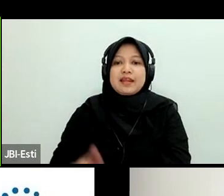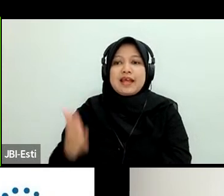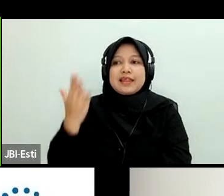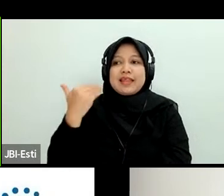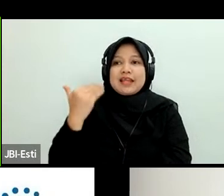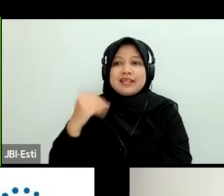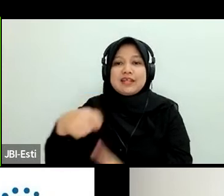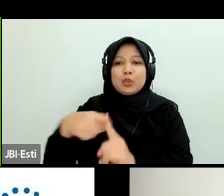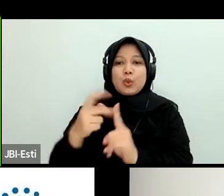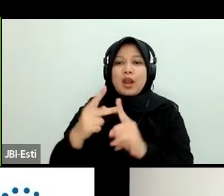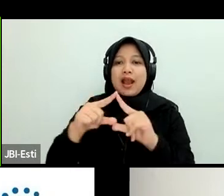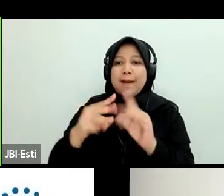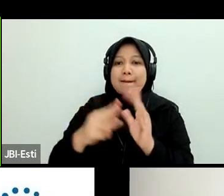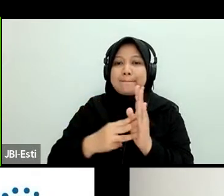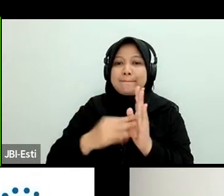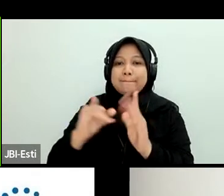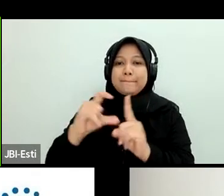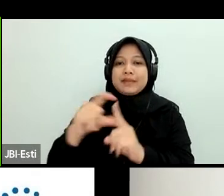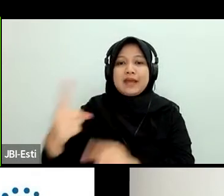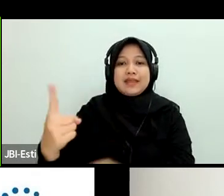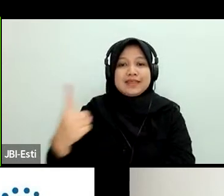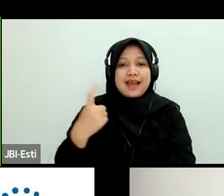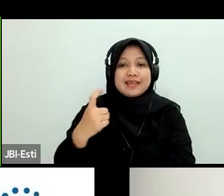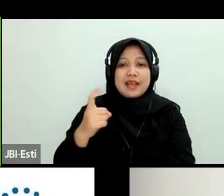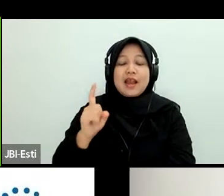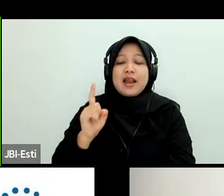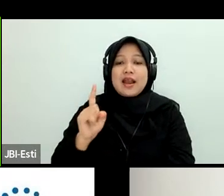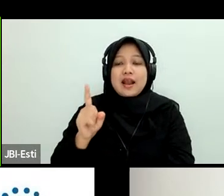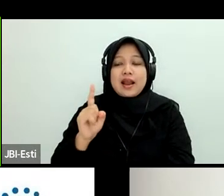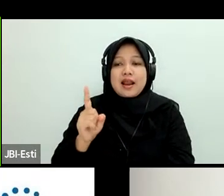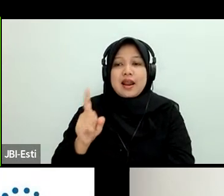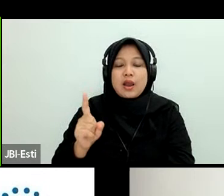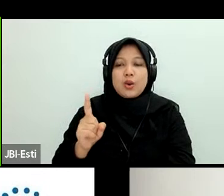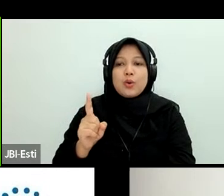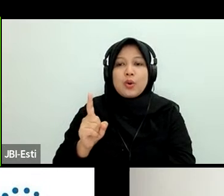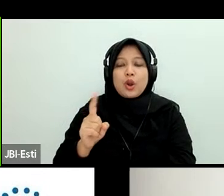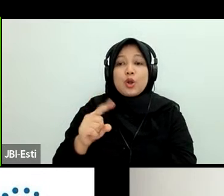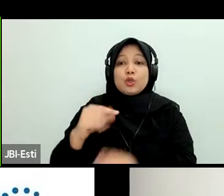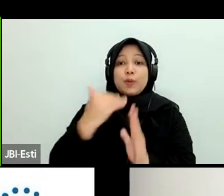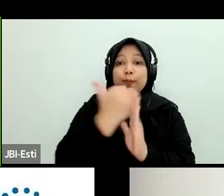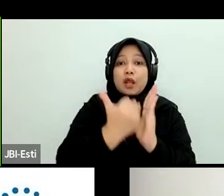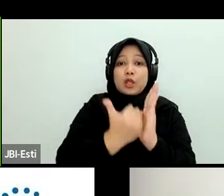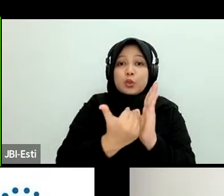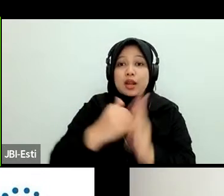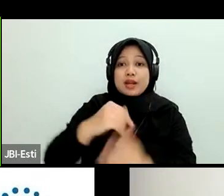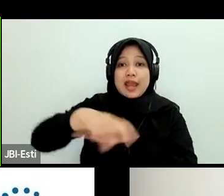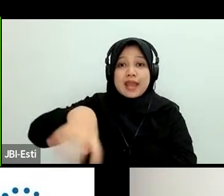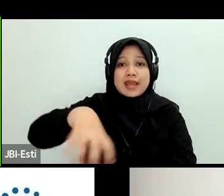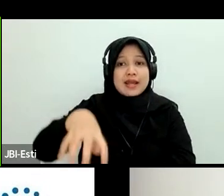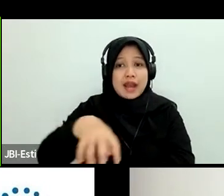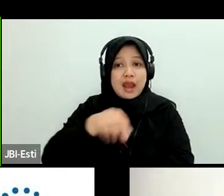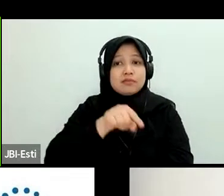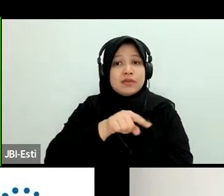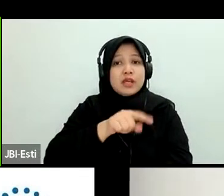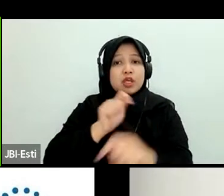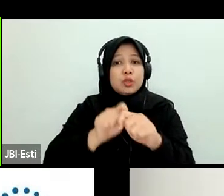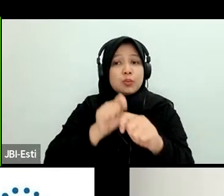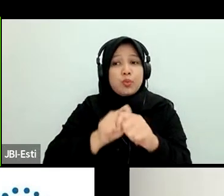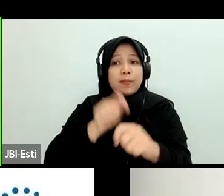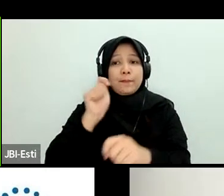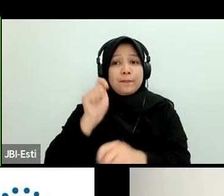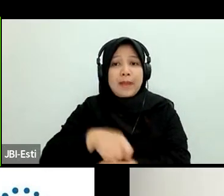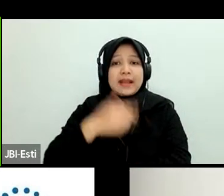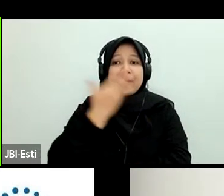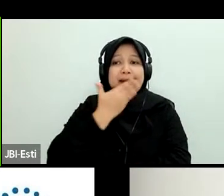Hamid juga tadi bahwa ketika kita bicara soal Apakah verde bisa dibuat dalam bahasa aslinya di ke